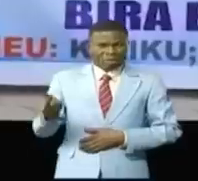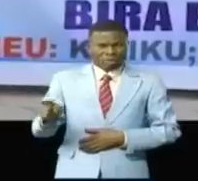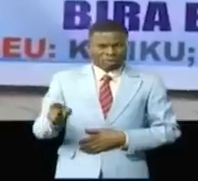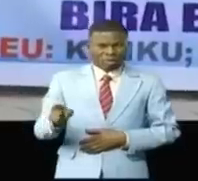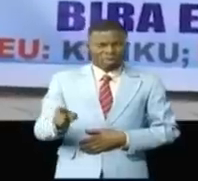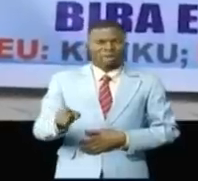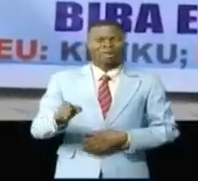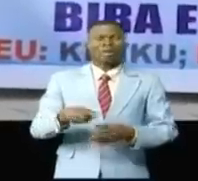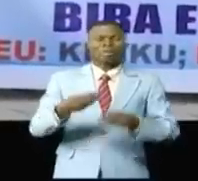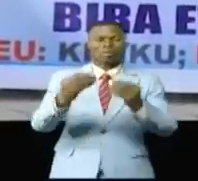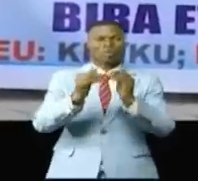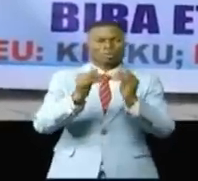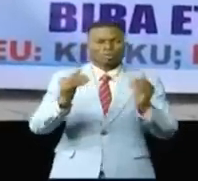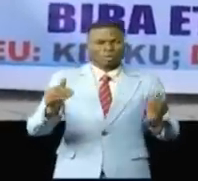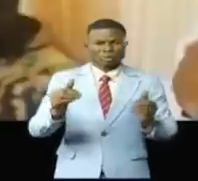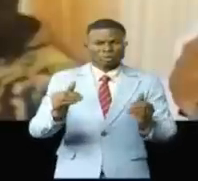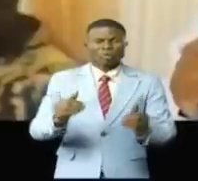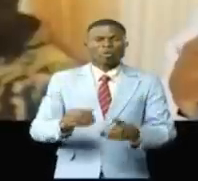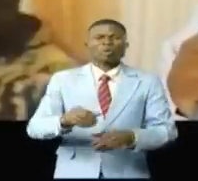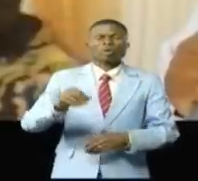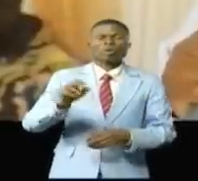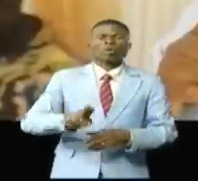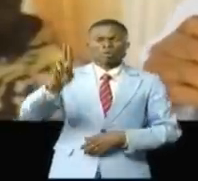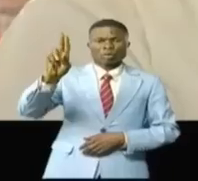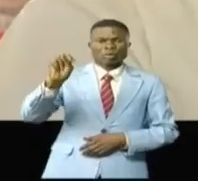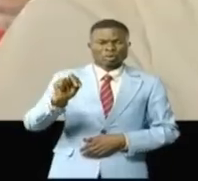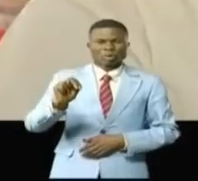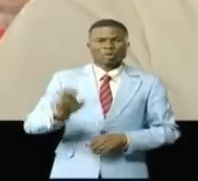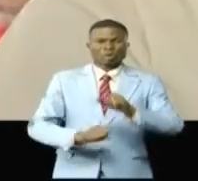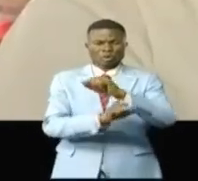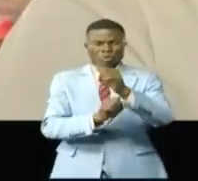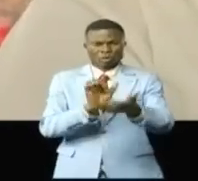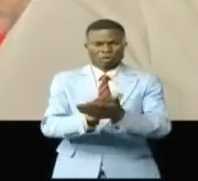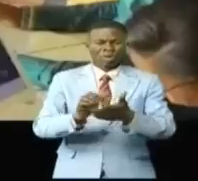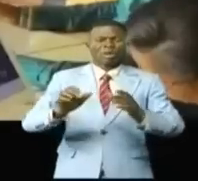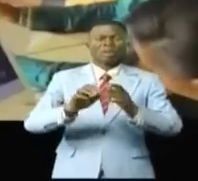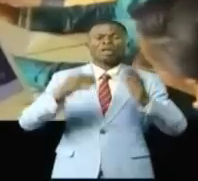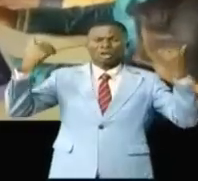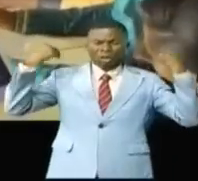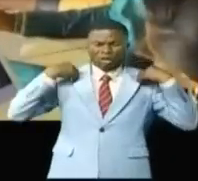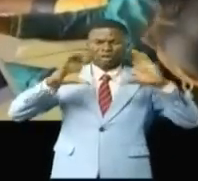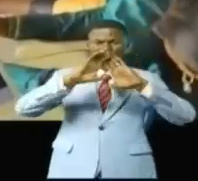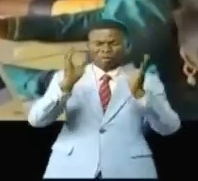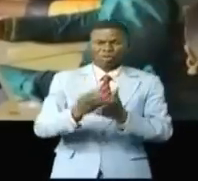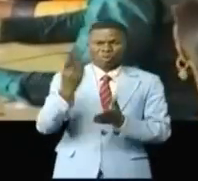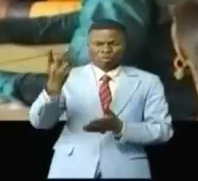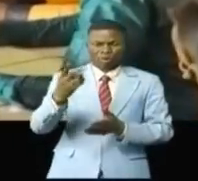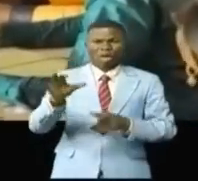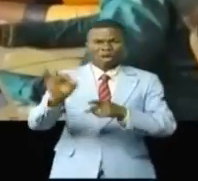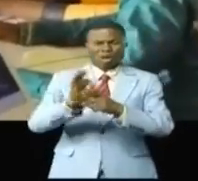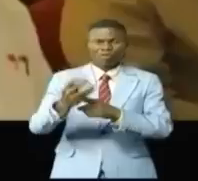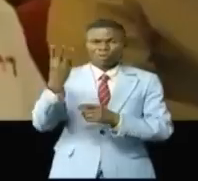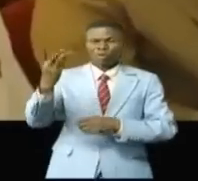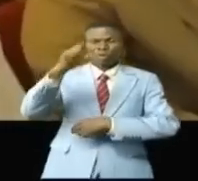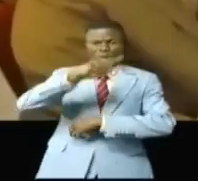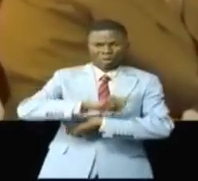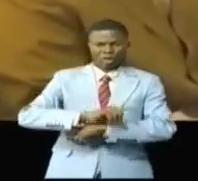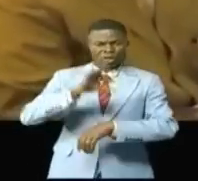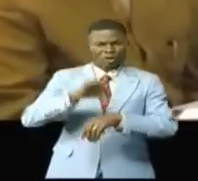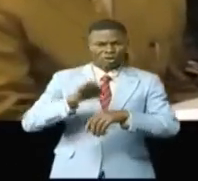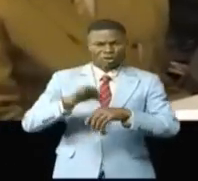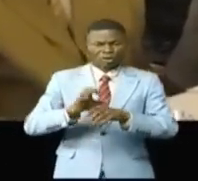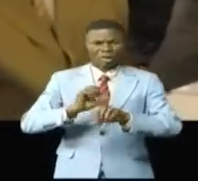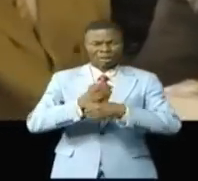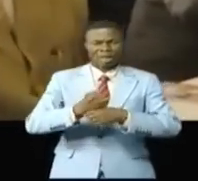sous la facilitation de la MONUSCO, les représentants de ces deux communautés. Ces assises de 3 jours constituent une occasion pour établir